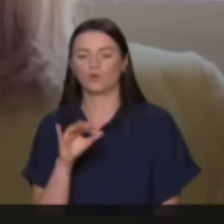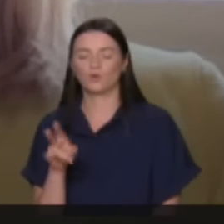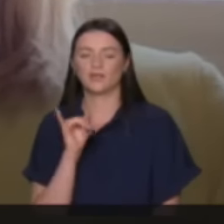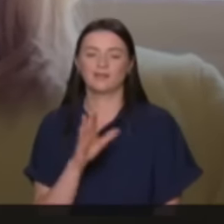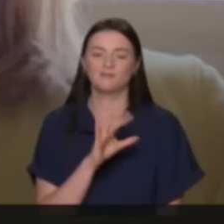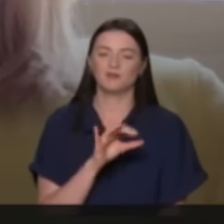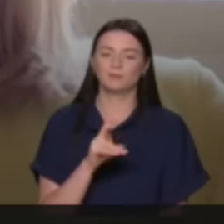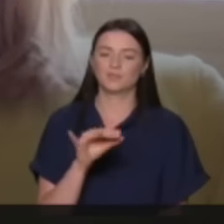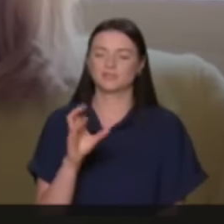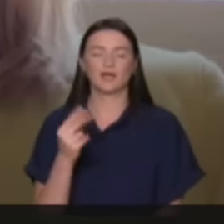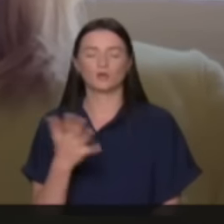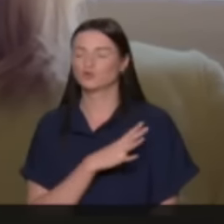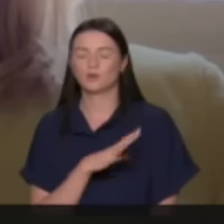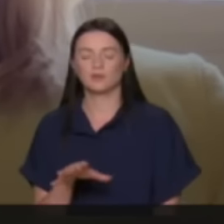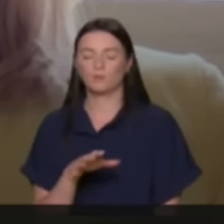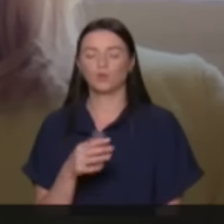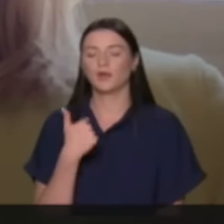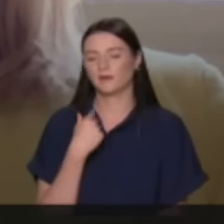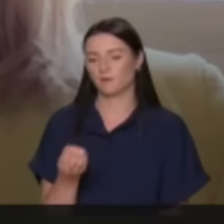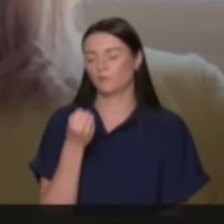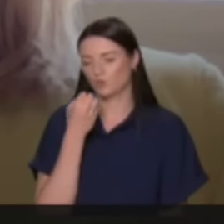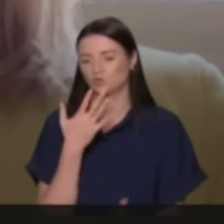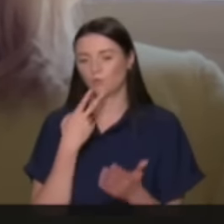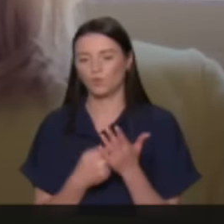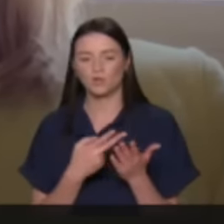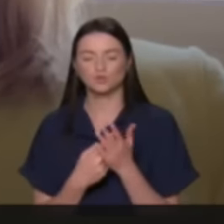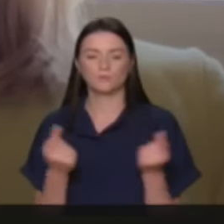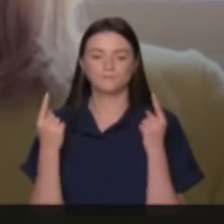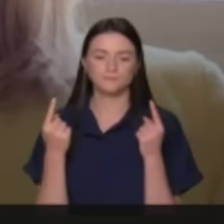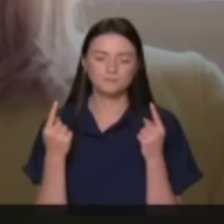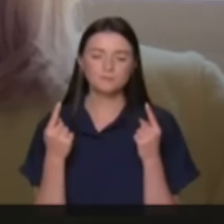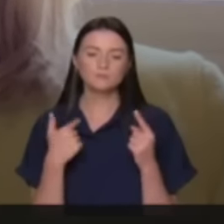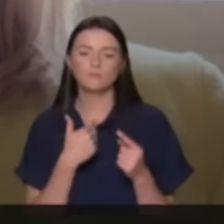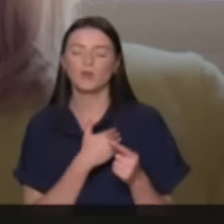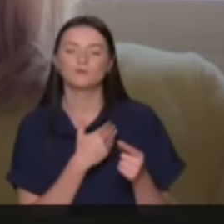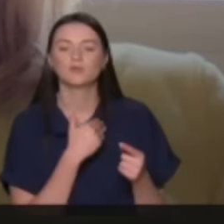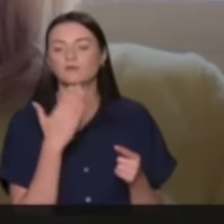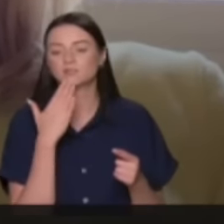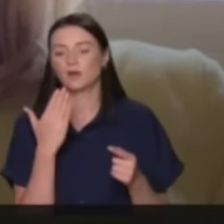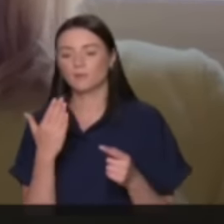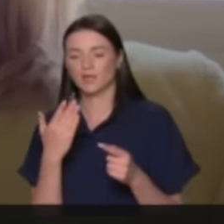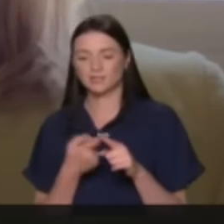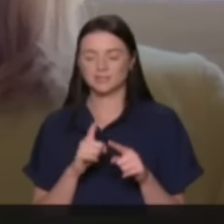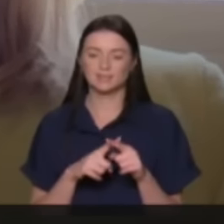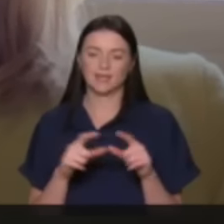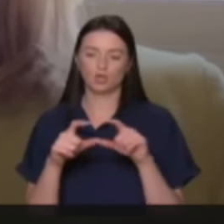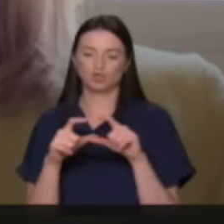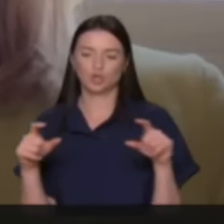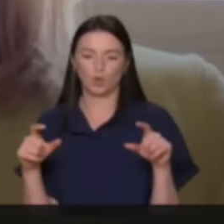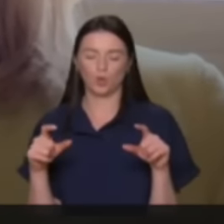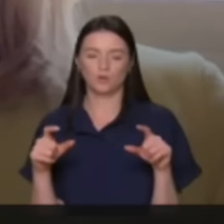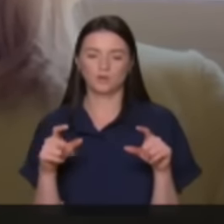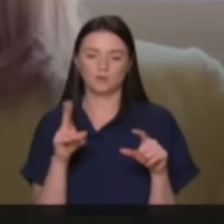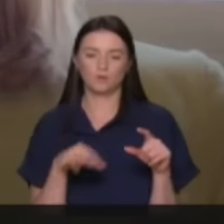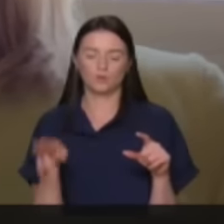ви ще не були, я вам просто покажу крупно. Так от, я хотів запитатися, цей штрих-код, в принципі, що